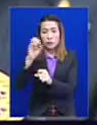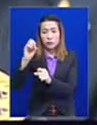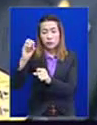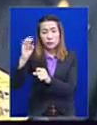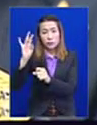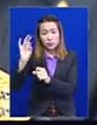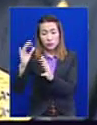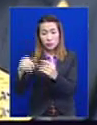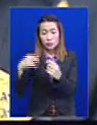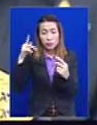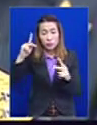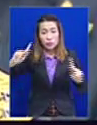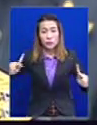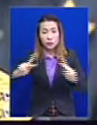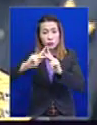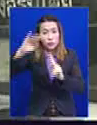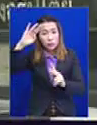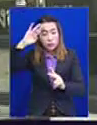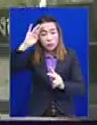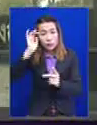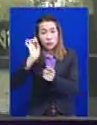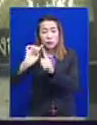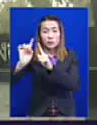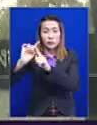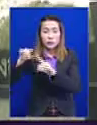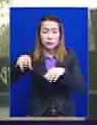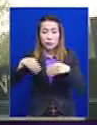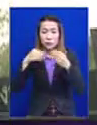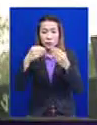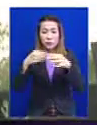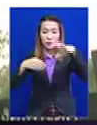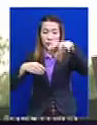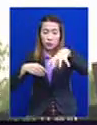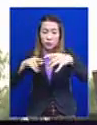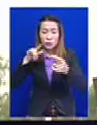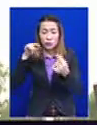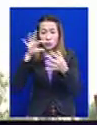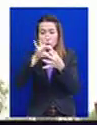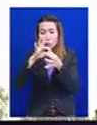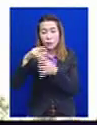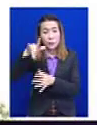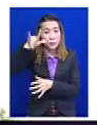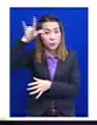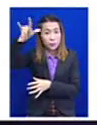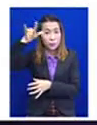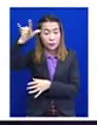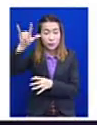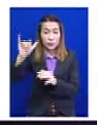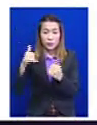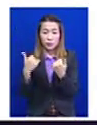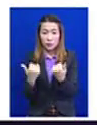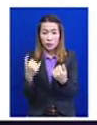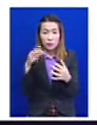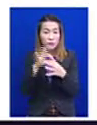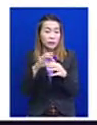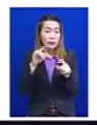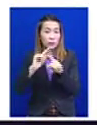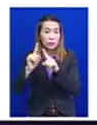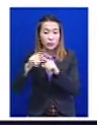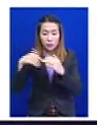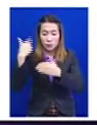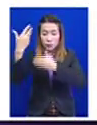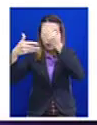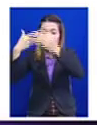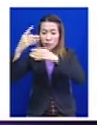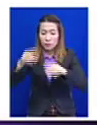ระทรวงกลาโหมจึงได้ยกฐานะแผนกการบินขึ้นเป็นกองบินฐานบกซึ่งก็ถือได้ว่ากิจการบินของไทย